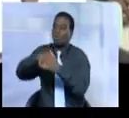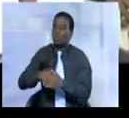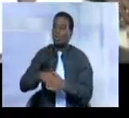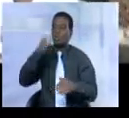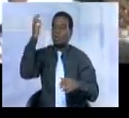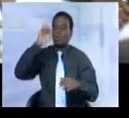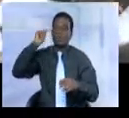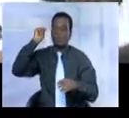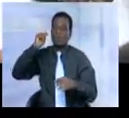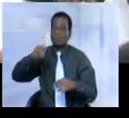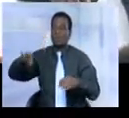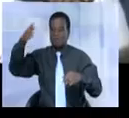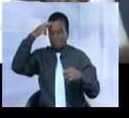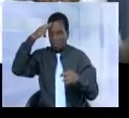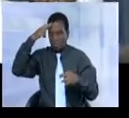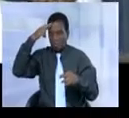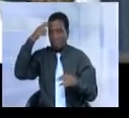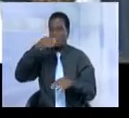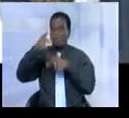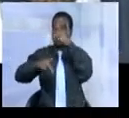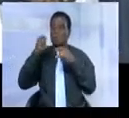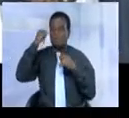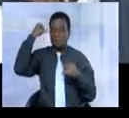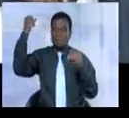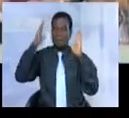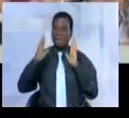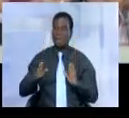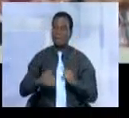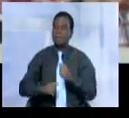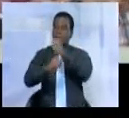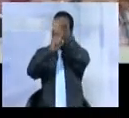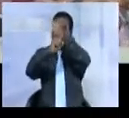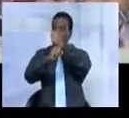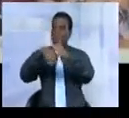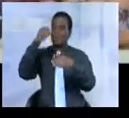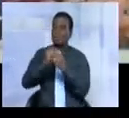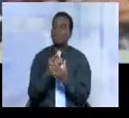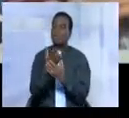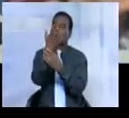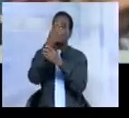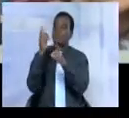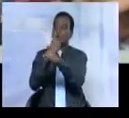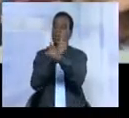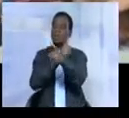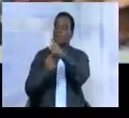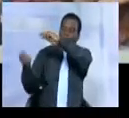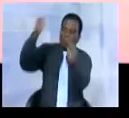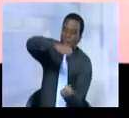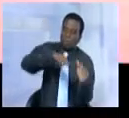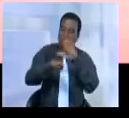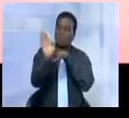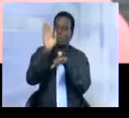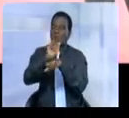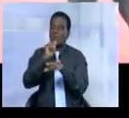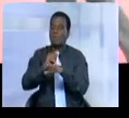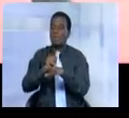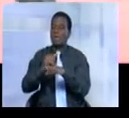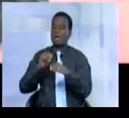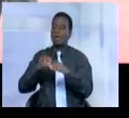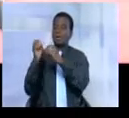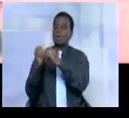leur reconnaissance et leur gratitude au peuple japonais pour son soutien dans la promotion et le développement du judo en Côte d'Ivoire, en